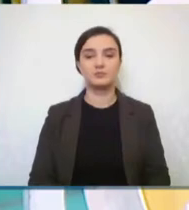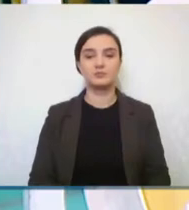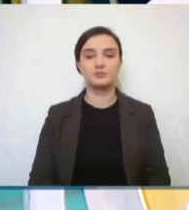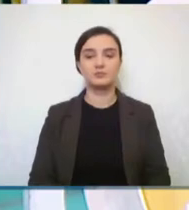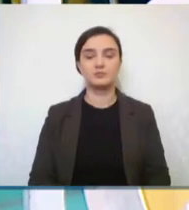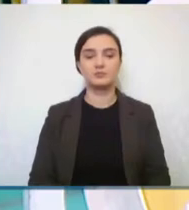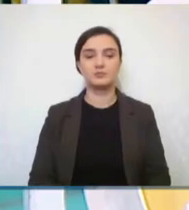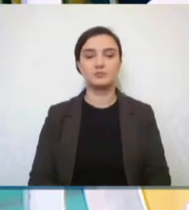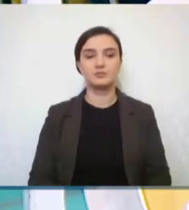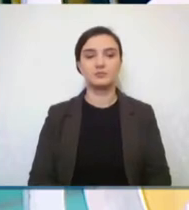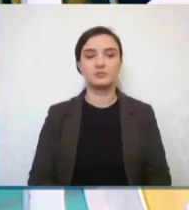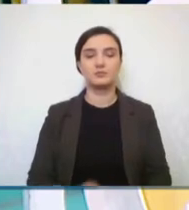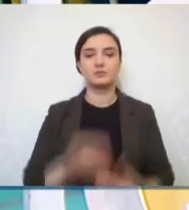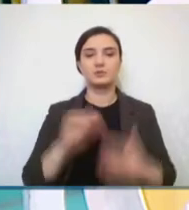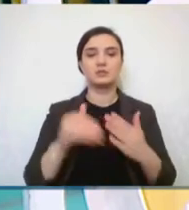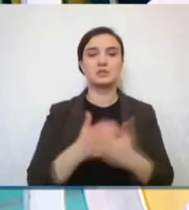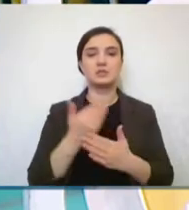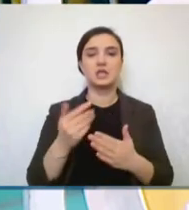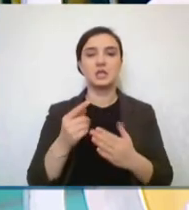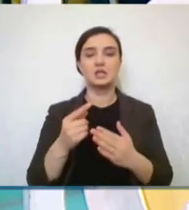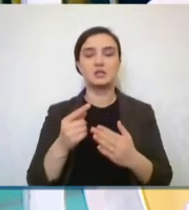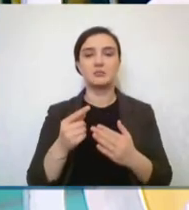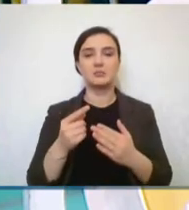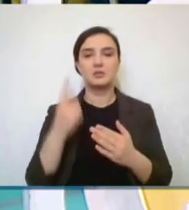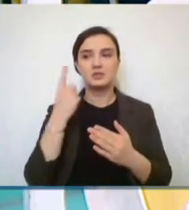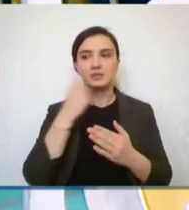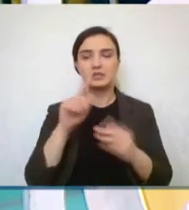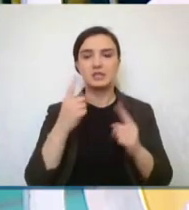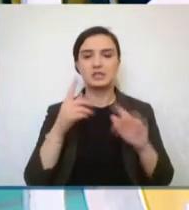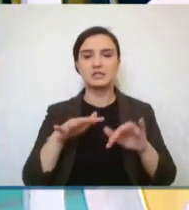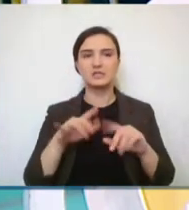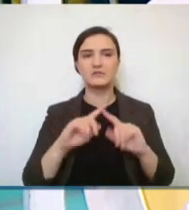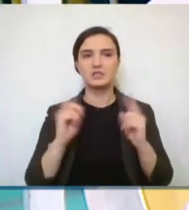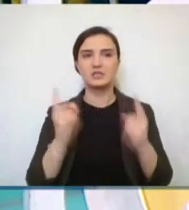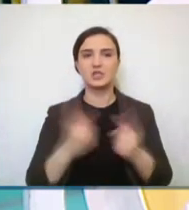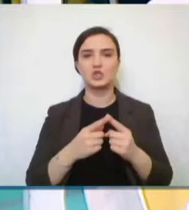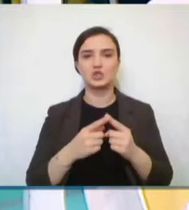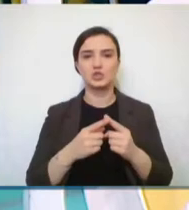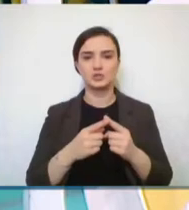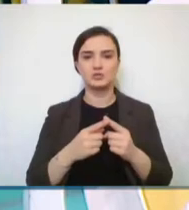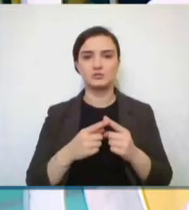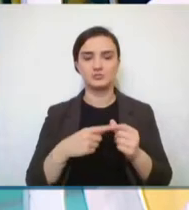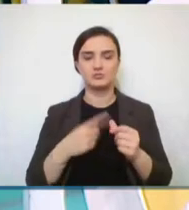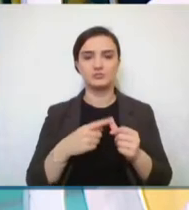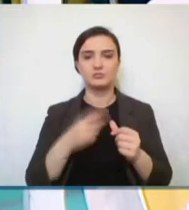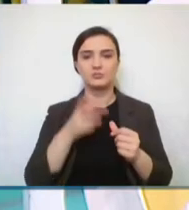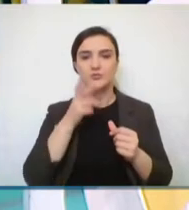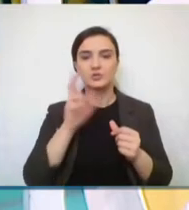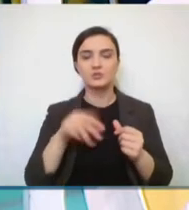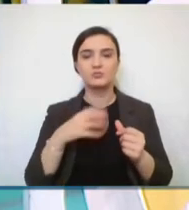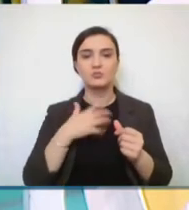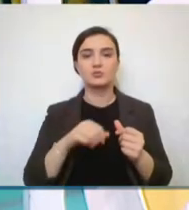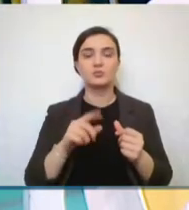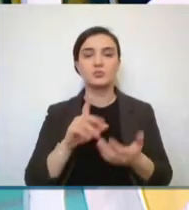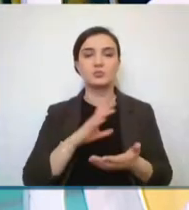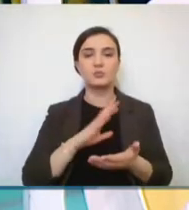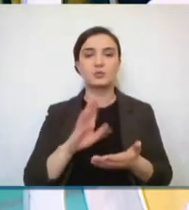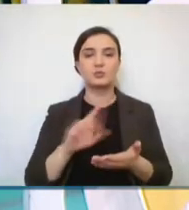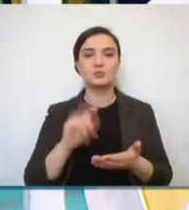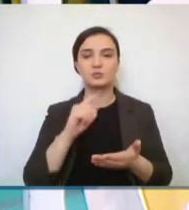სიახლების შემოტანა იმ ერთ სივრცეში, რომელიც ასე ვთქვათ, მოსაწყენი და მოსაბეზრებელი არ ხდება, ცოტა ძნელია და